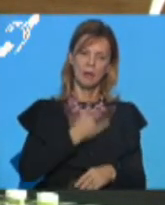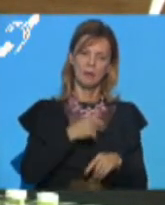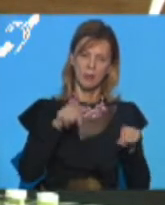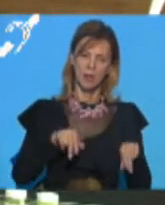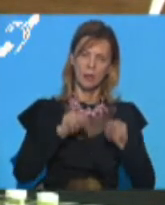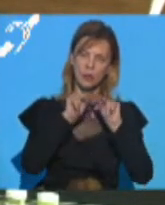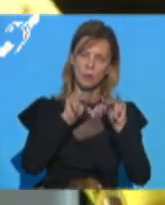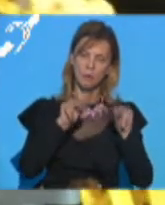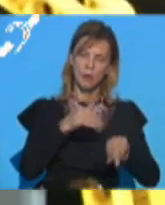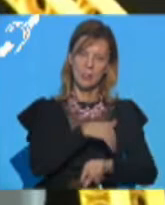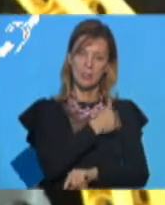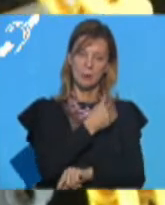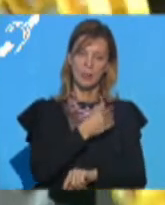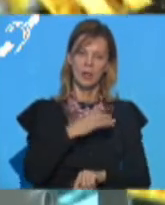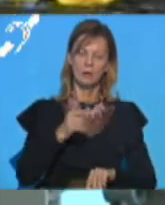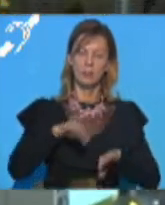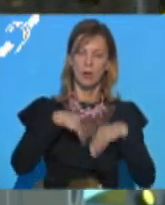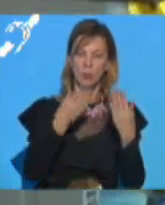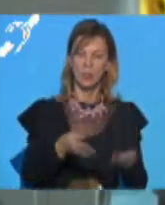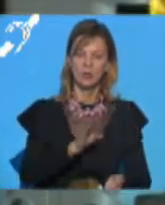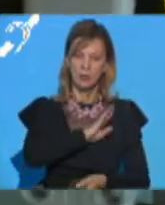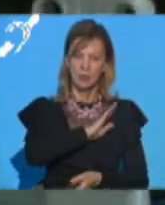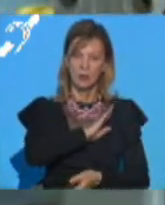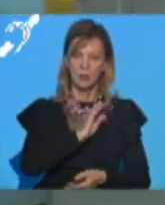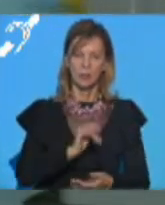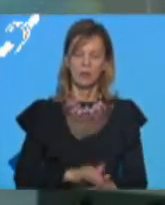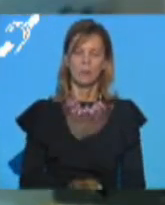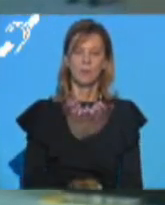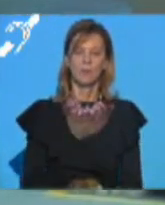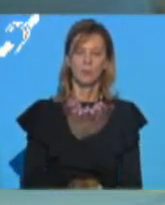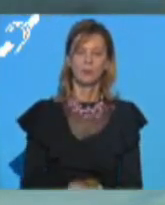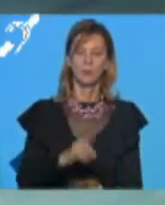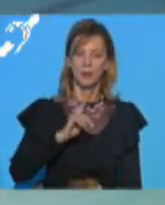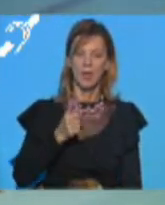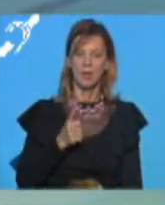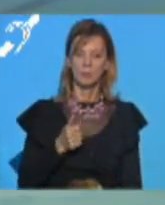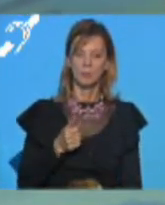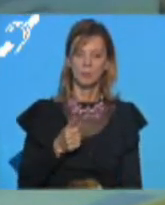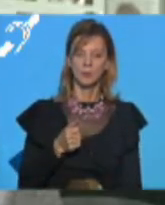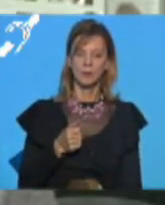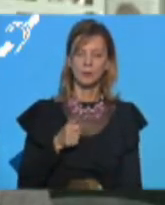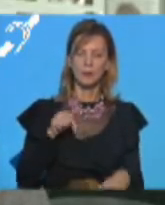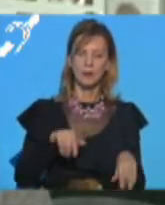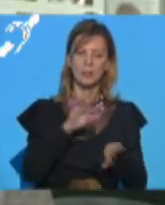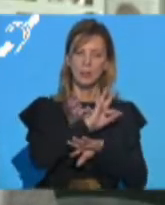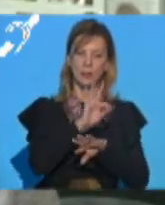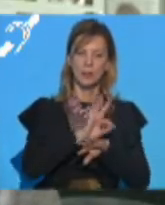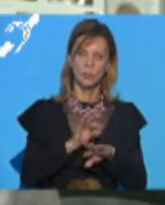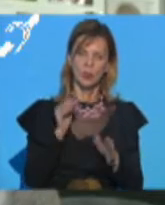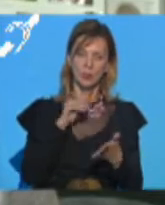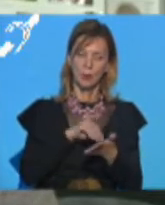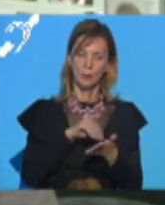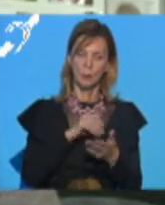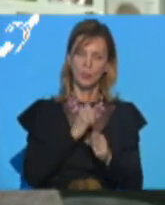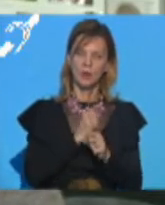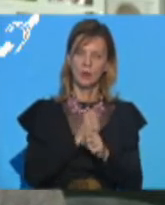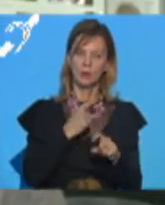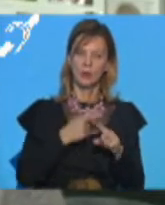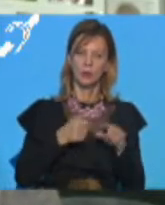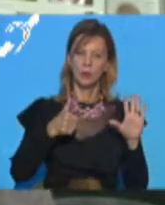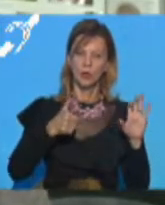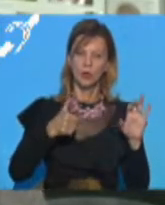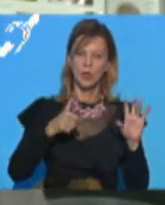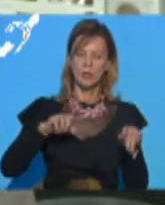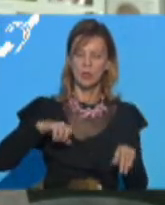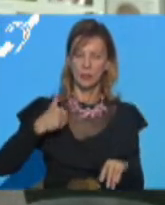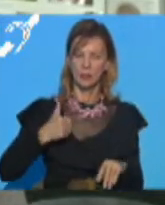care învață pe copii sau le oferă stagii de internship. În proiectul acesta ne-am propus să lucrăm cu 60 de